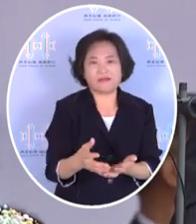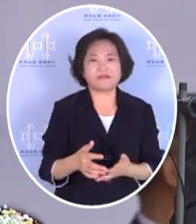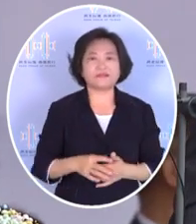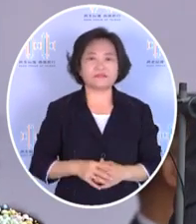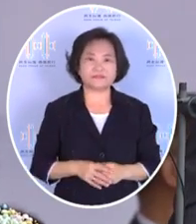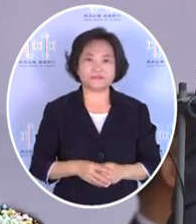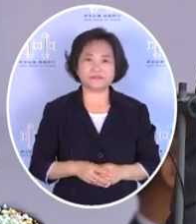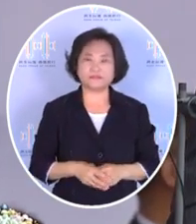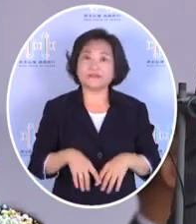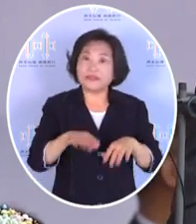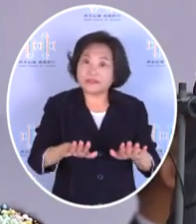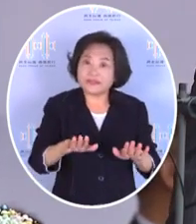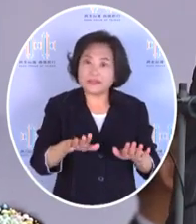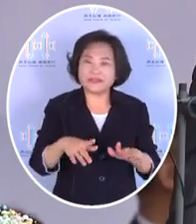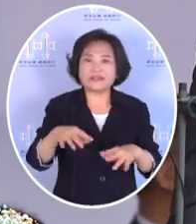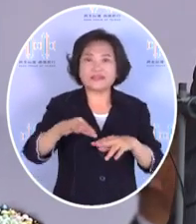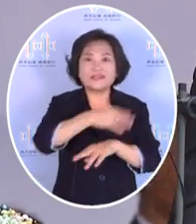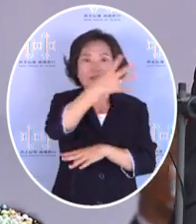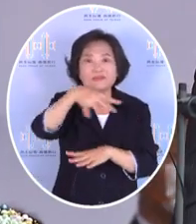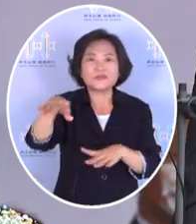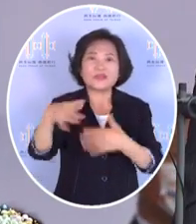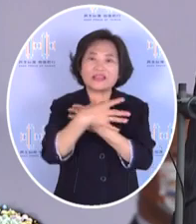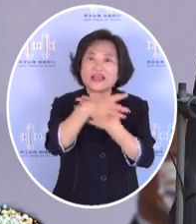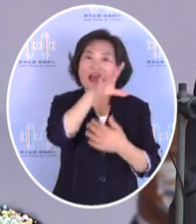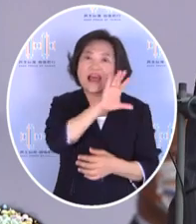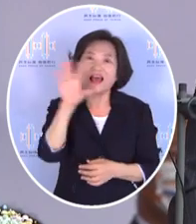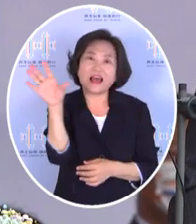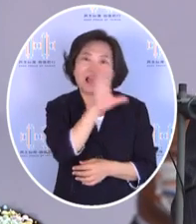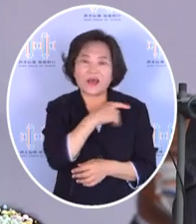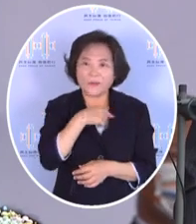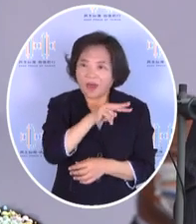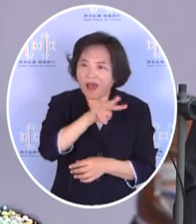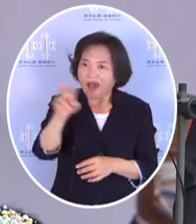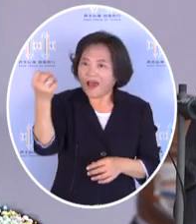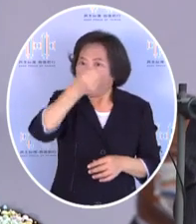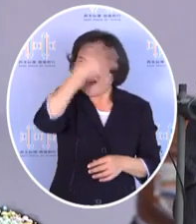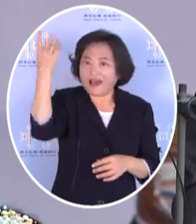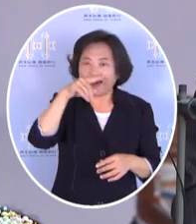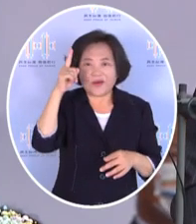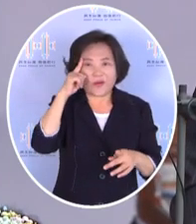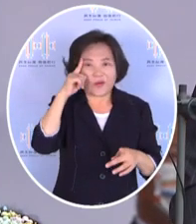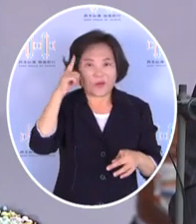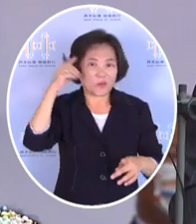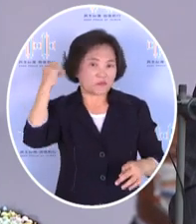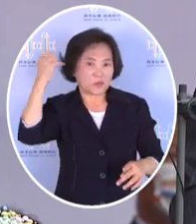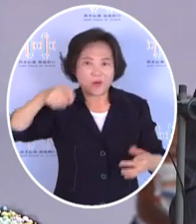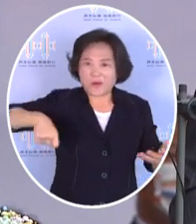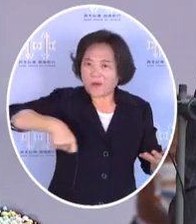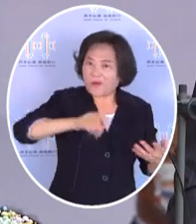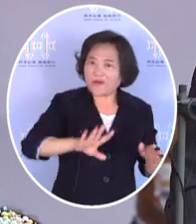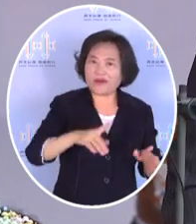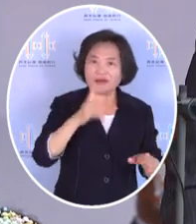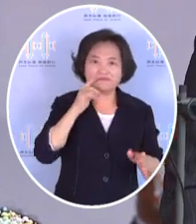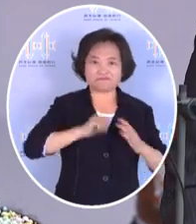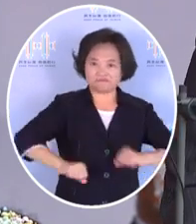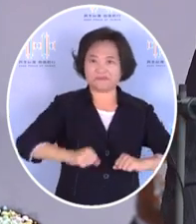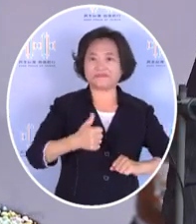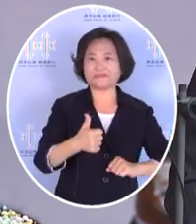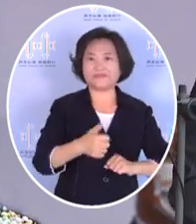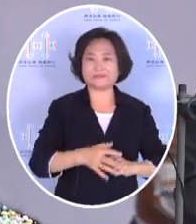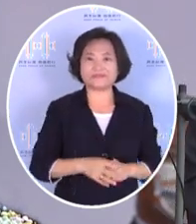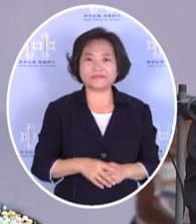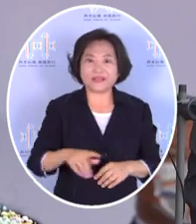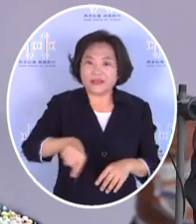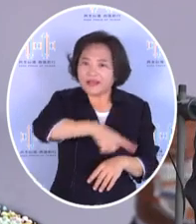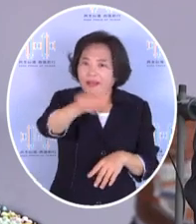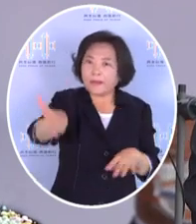今年的金曲奖，我们也看到了年轻世代蓬勃的创造力和生命力，他